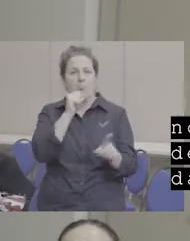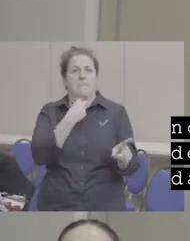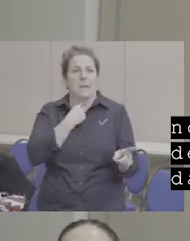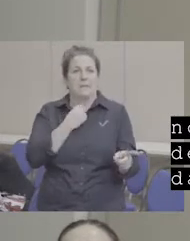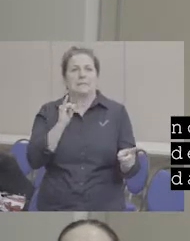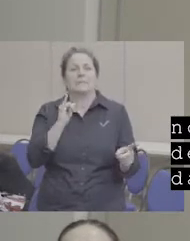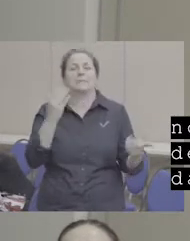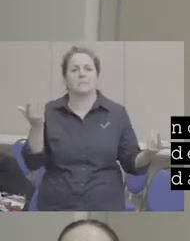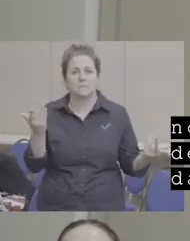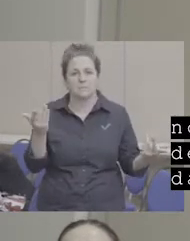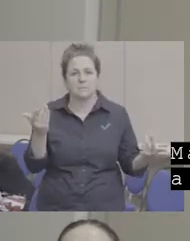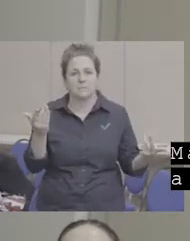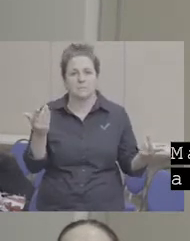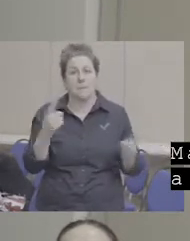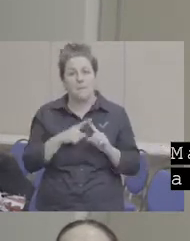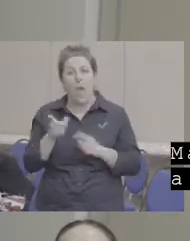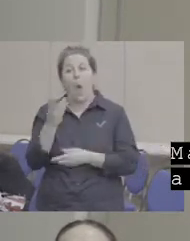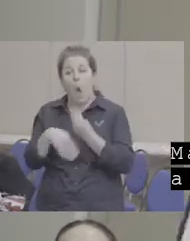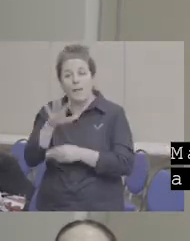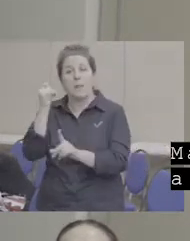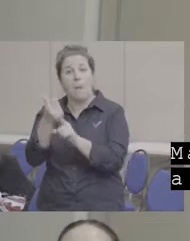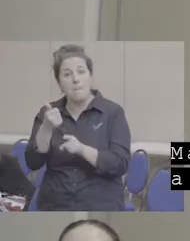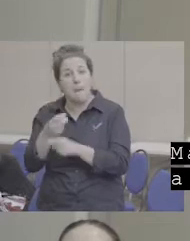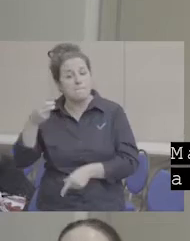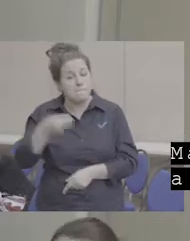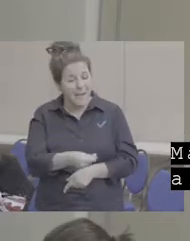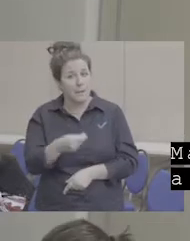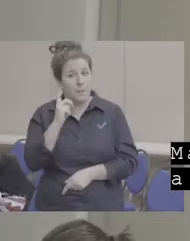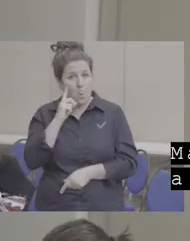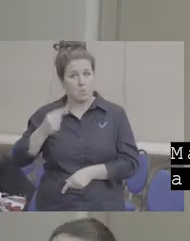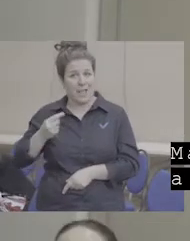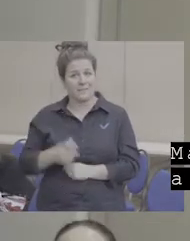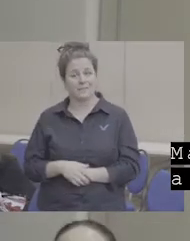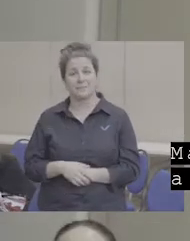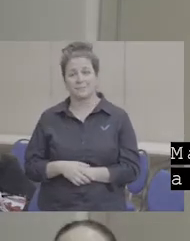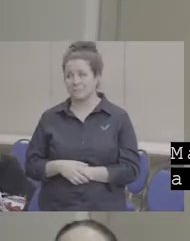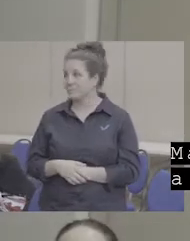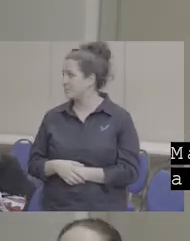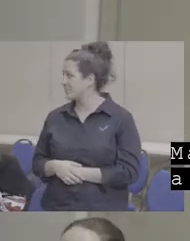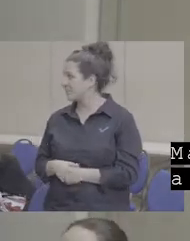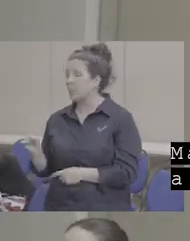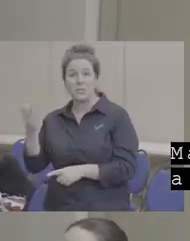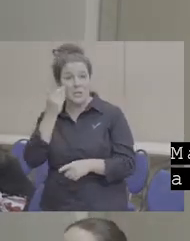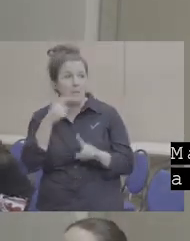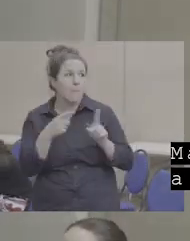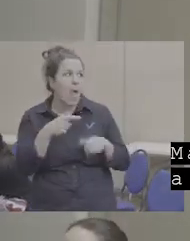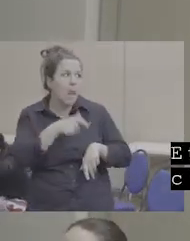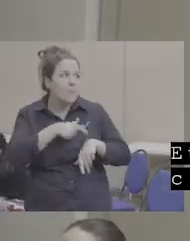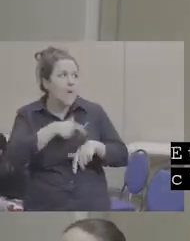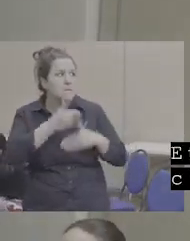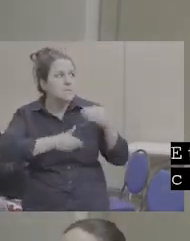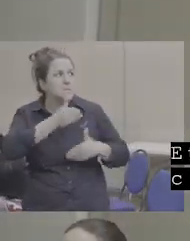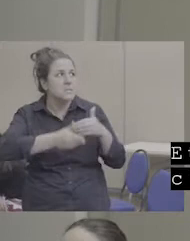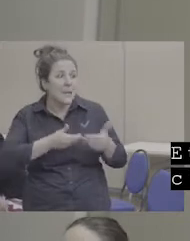soient pas prises dans l'ascenseur. Mais c'est l'organisme même là, qui a payé pour la génératrice. Ça a pris du temps.